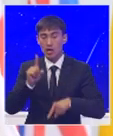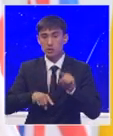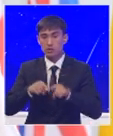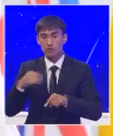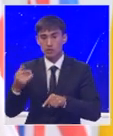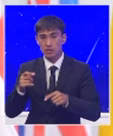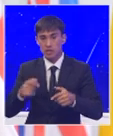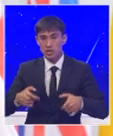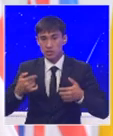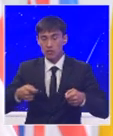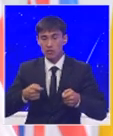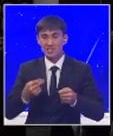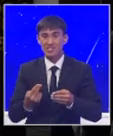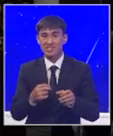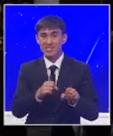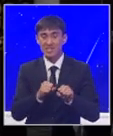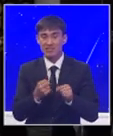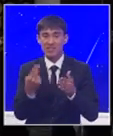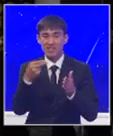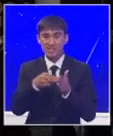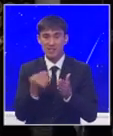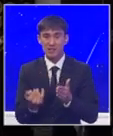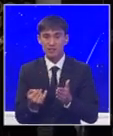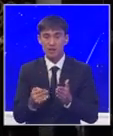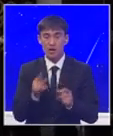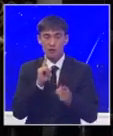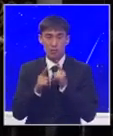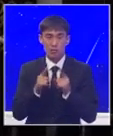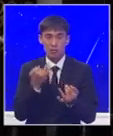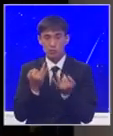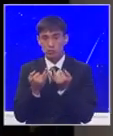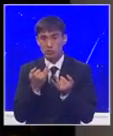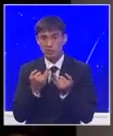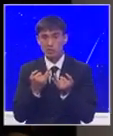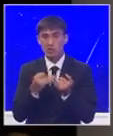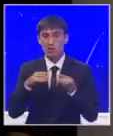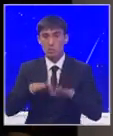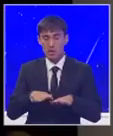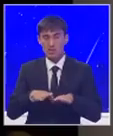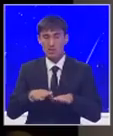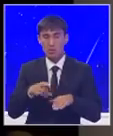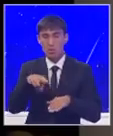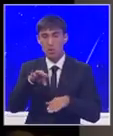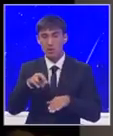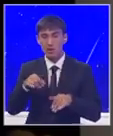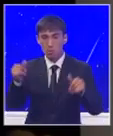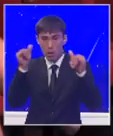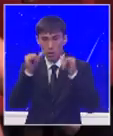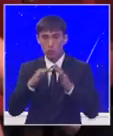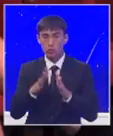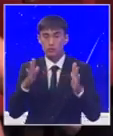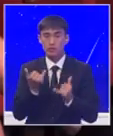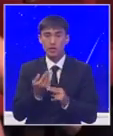скотоводы – это сдерживание цен. В ходе форума обсудили мясное направление племенных пород крупнорогатого скота. Большинство